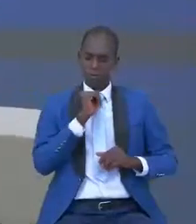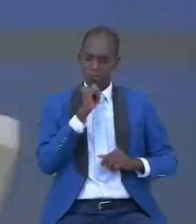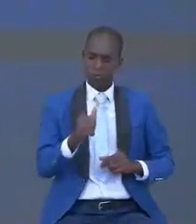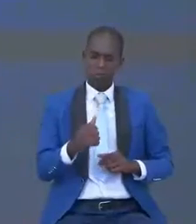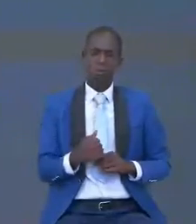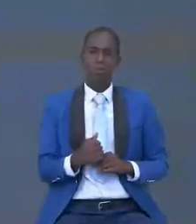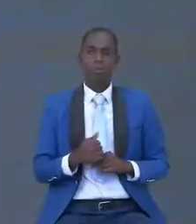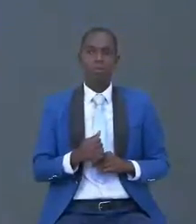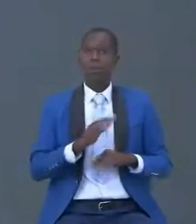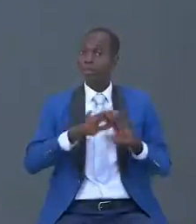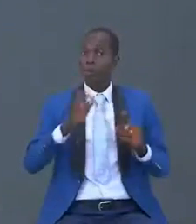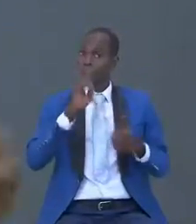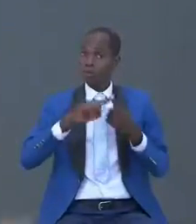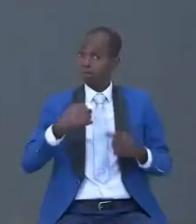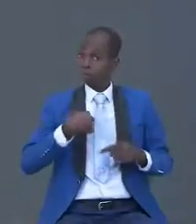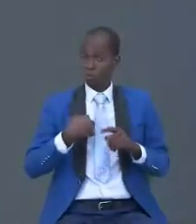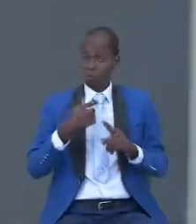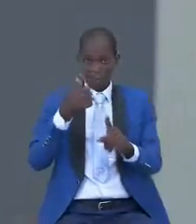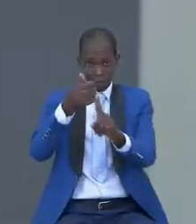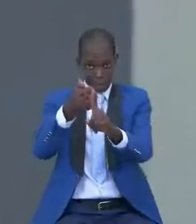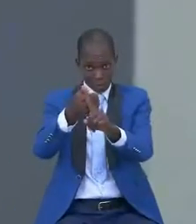Je ne dis pas de te le dire. Moi, je me suis déjà dit ça.